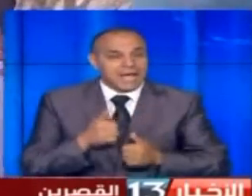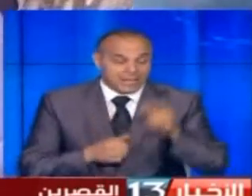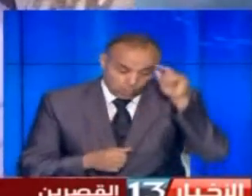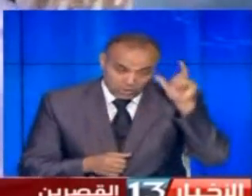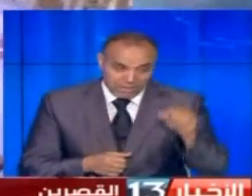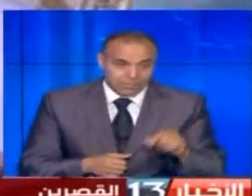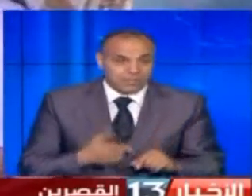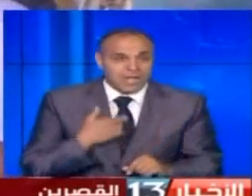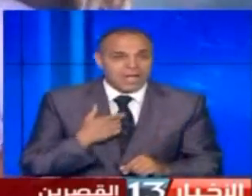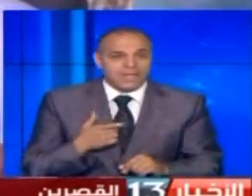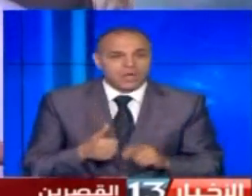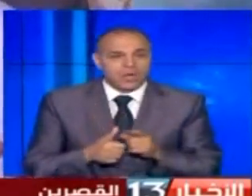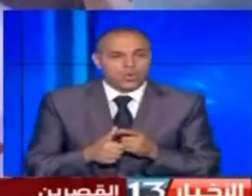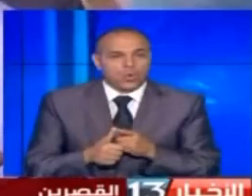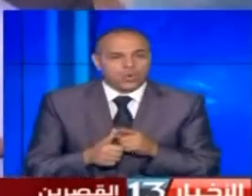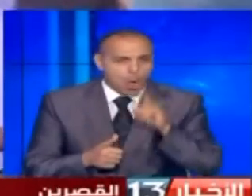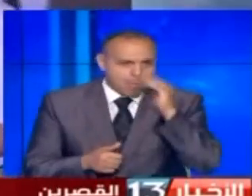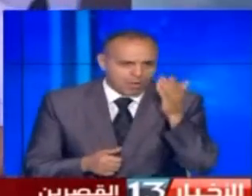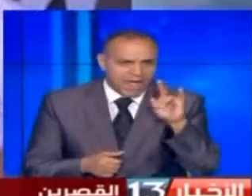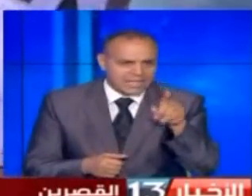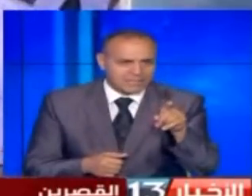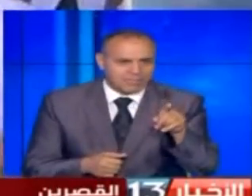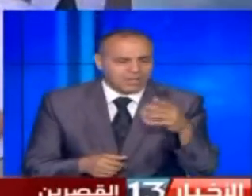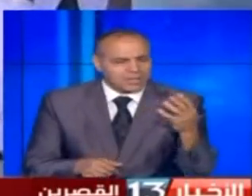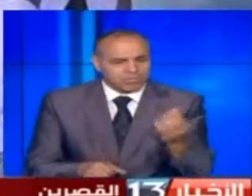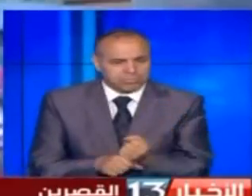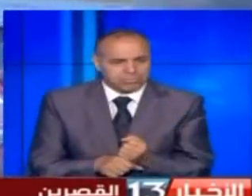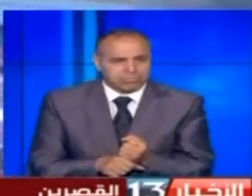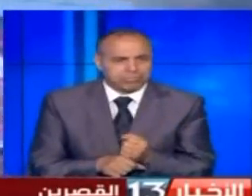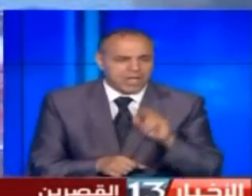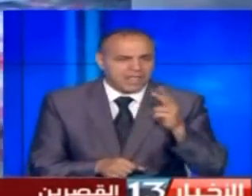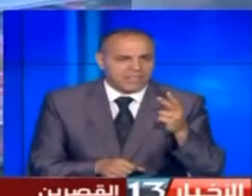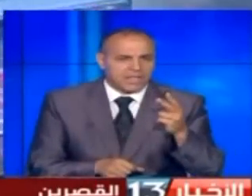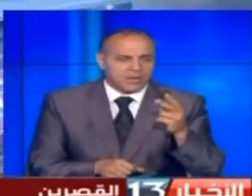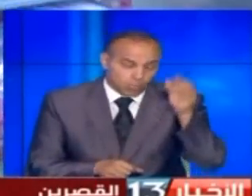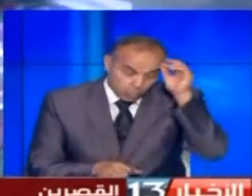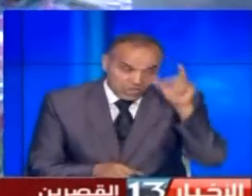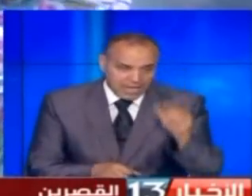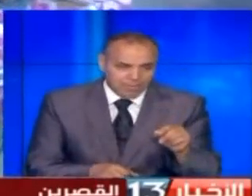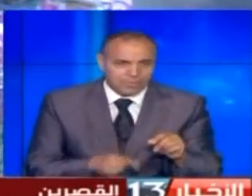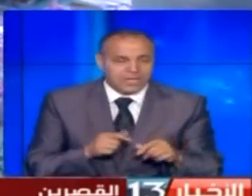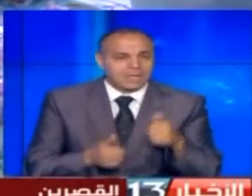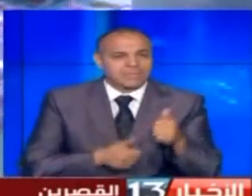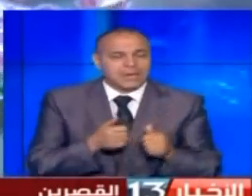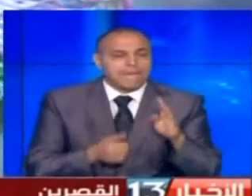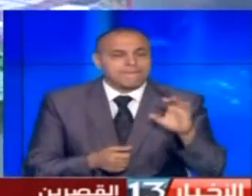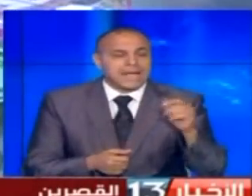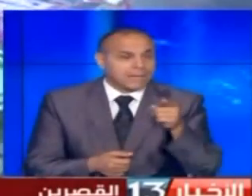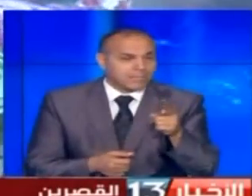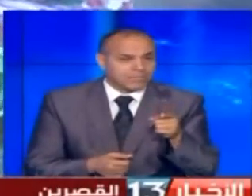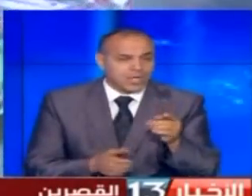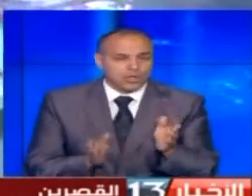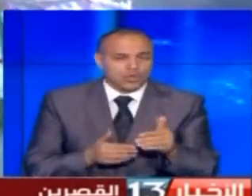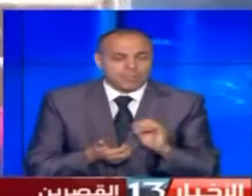الوطنية، ومن بينهم حازم عمامي المتحصل على المرتبة الثانية وطنيا في امتحانات البكالوريا